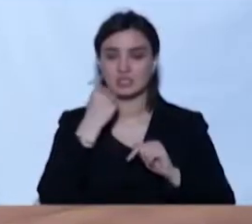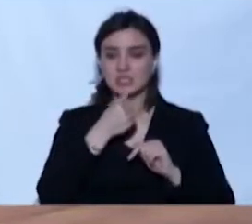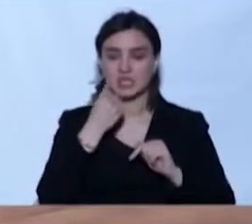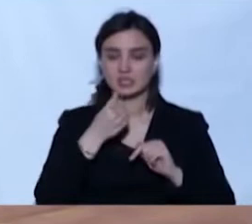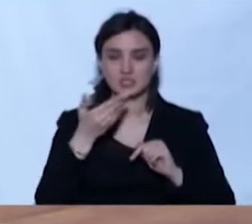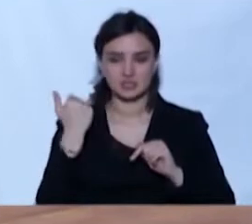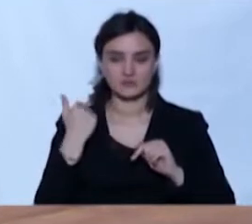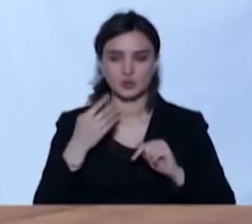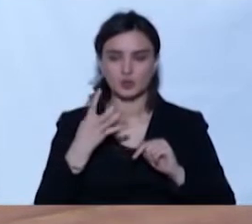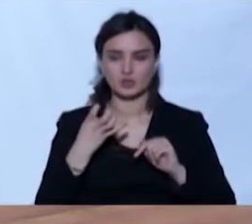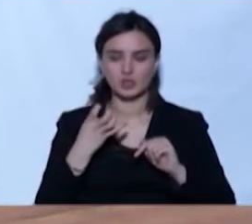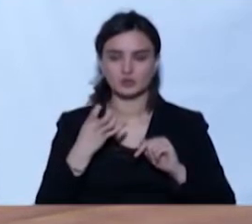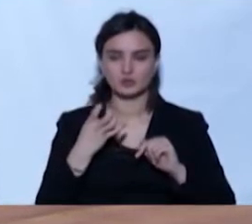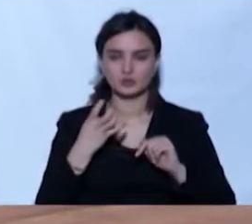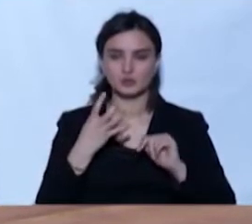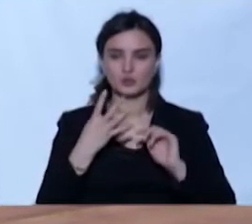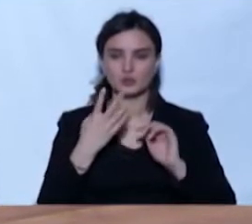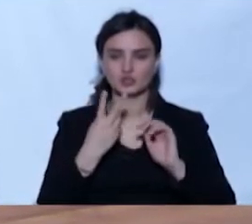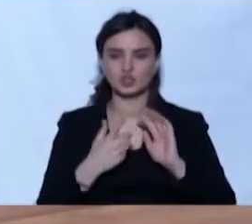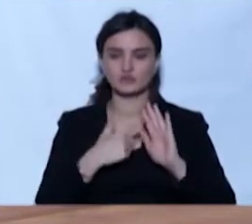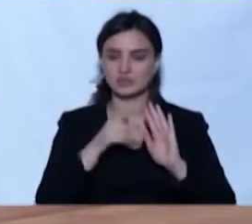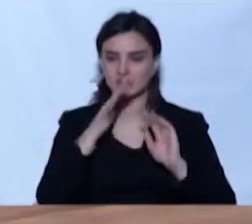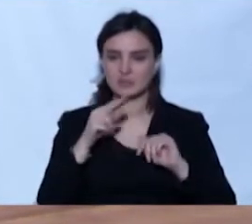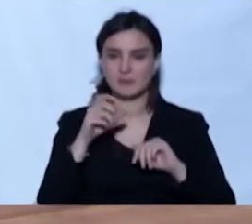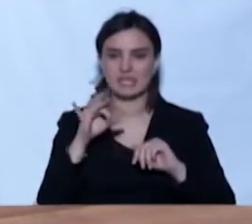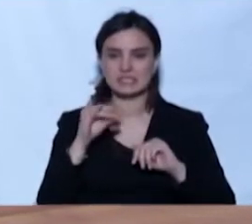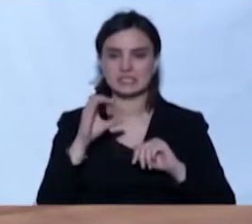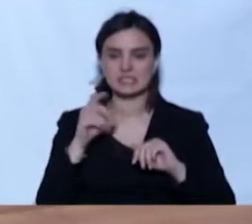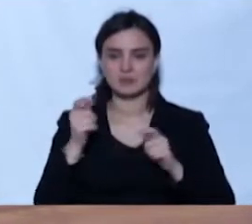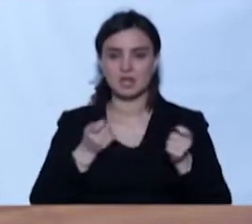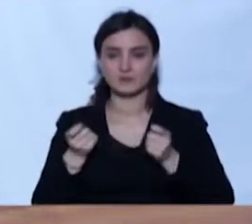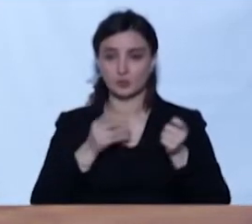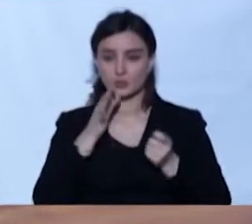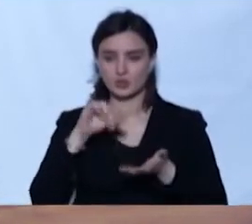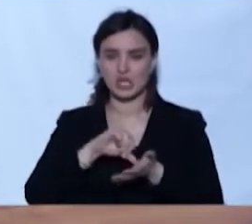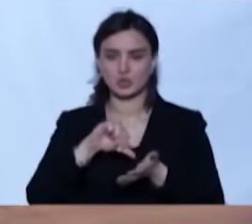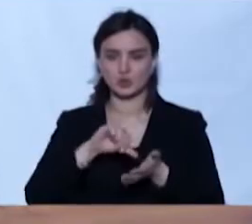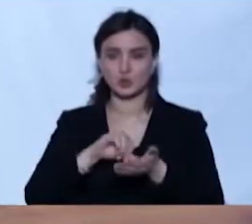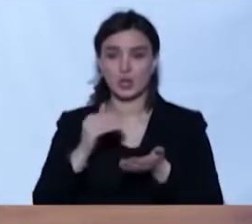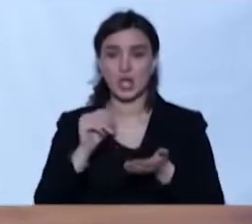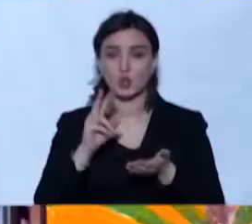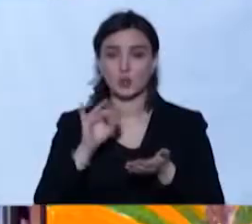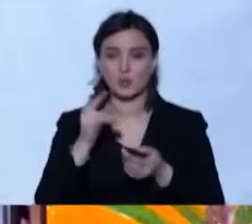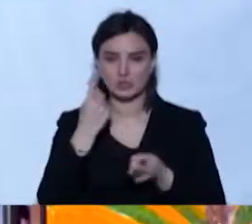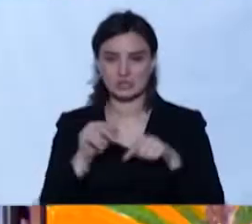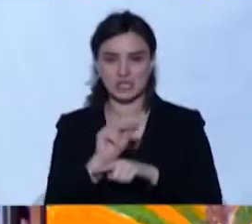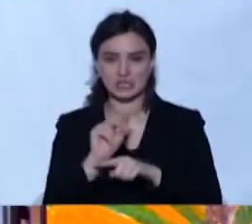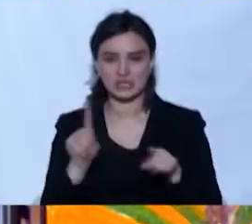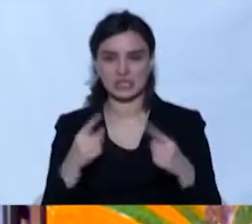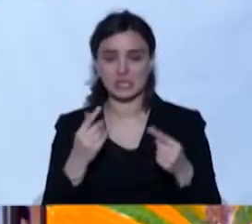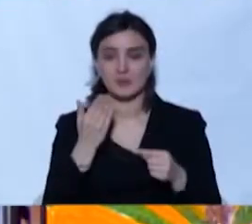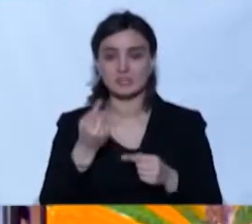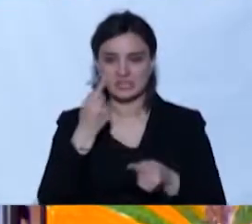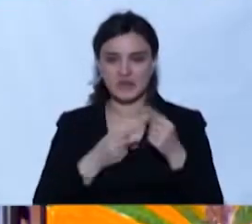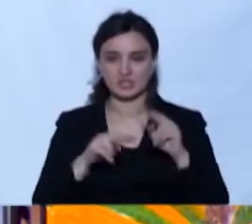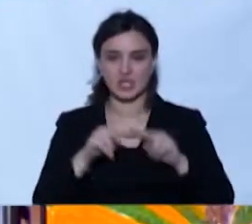წელს პერიკლესის მართველობის დროს გადაწყდა ათენის აკროპოლისის აღდგენა, უფრო სწორად მისი თავიდან აშენება